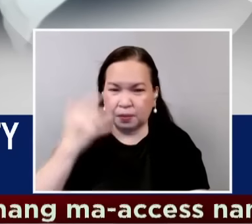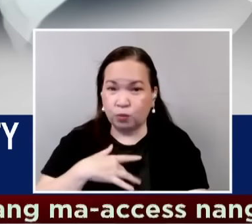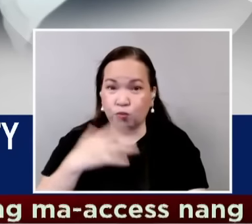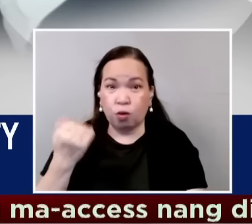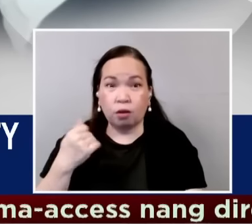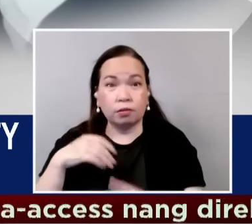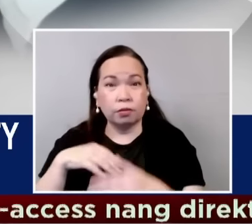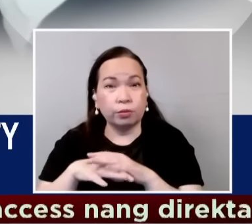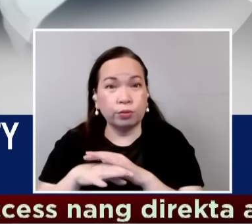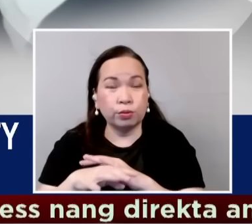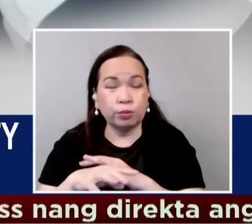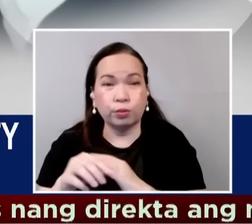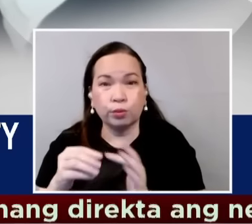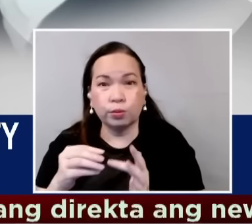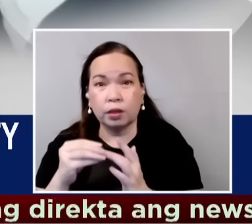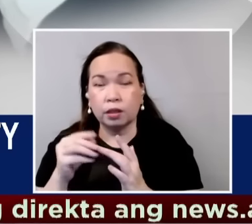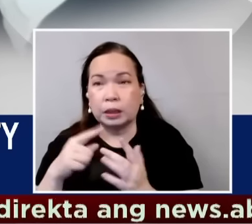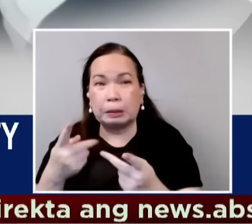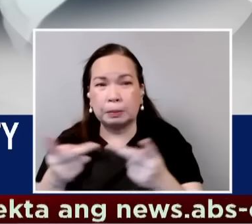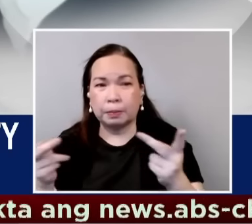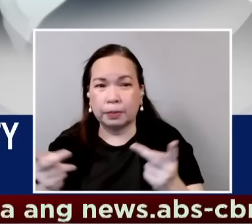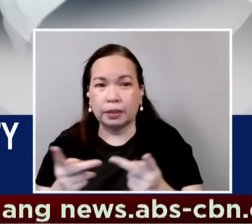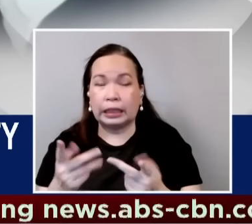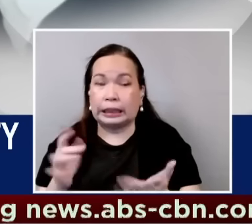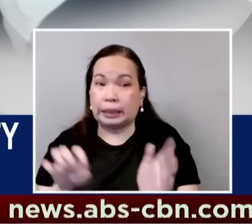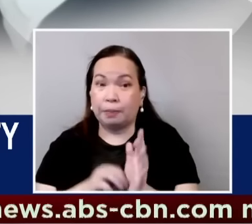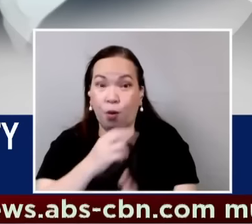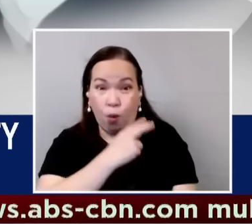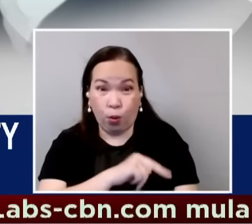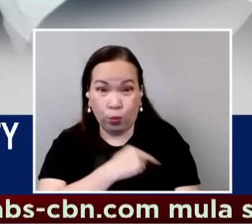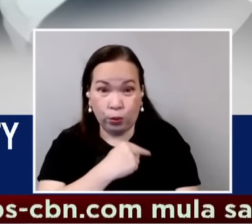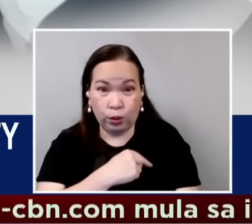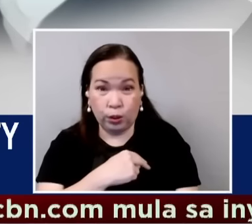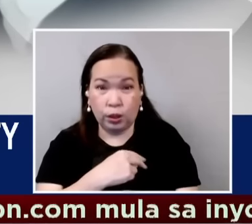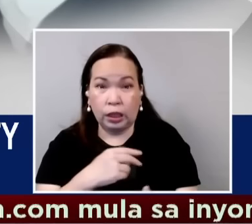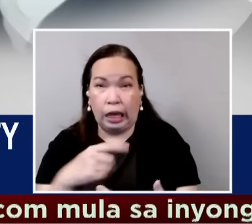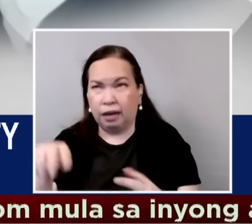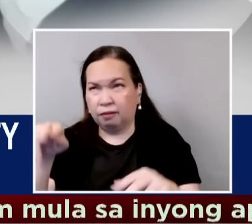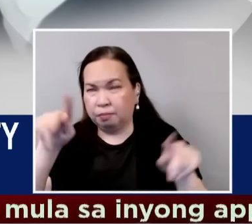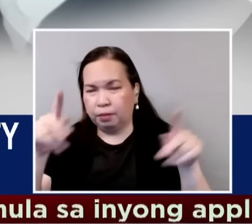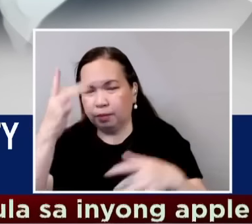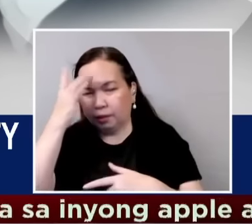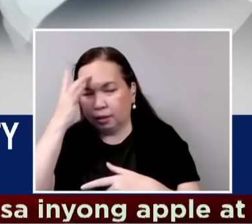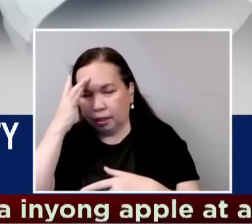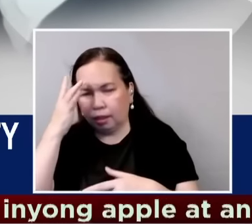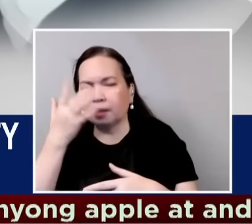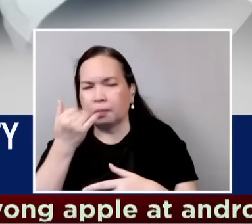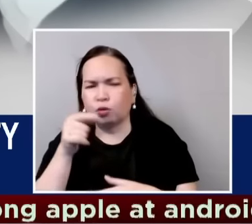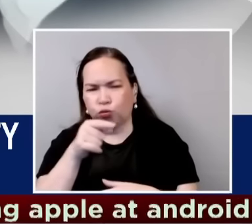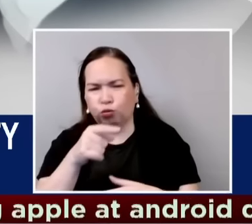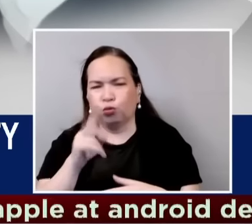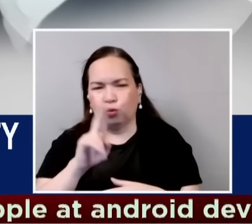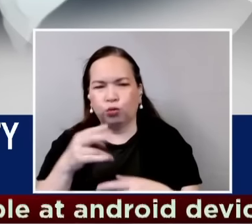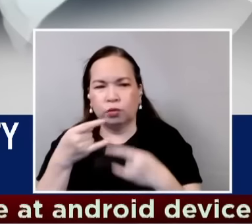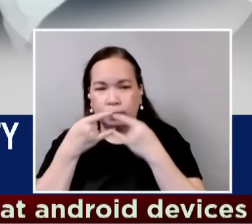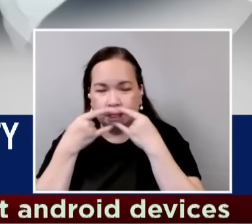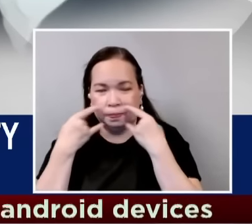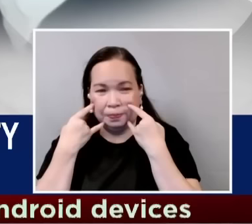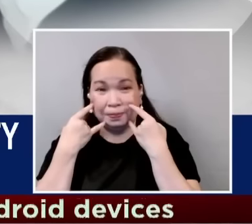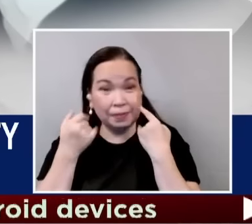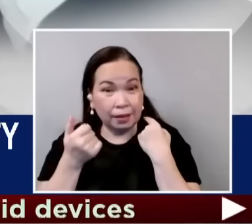yung mga areas ng hospital na may mga naka-confine, it will be better na mag-mask